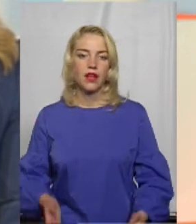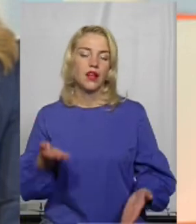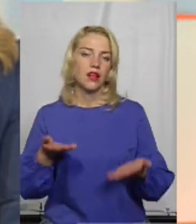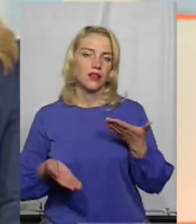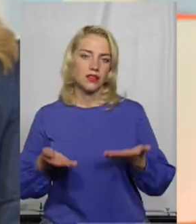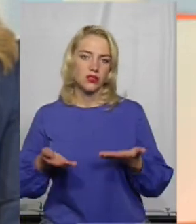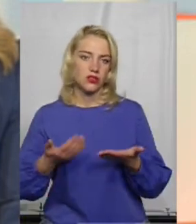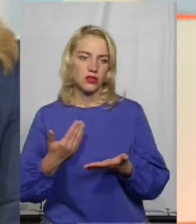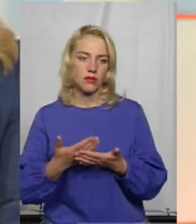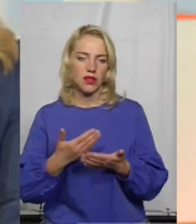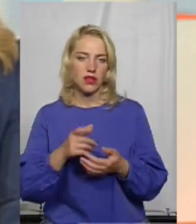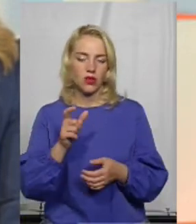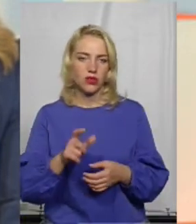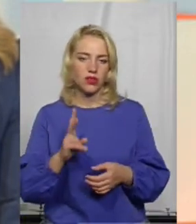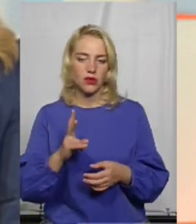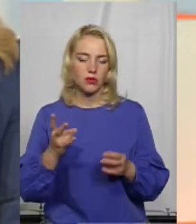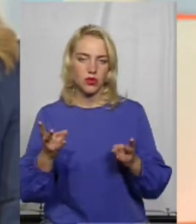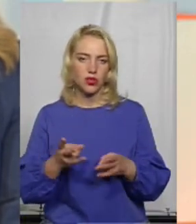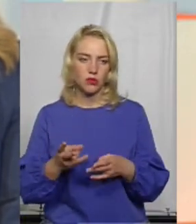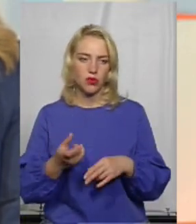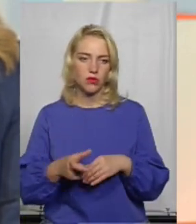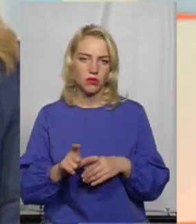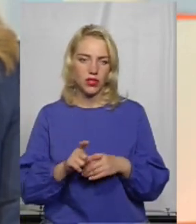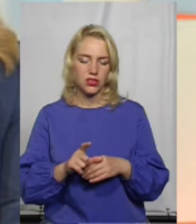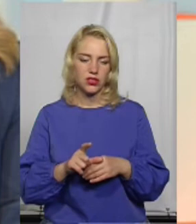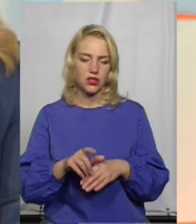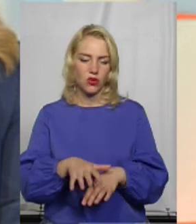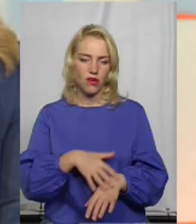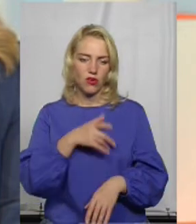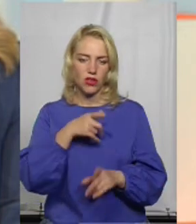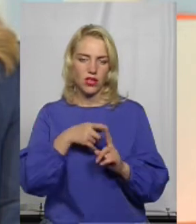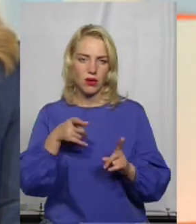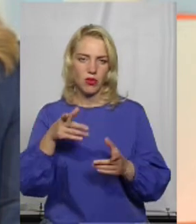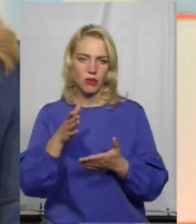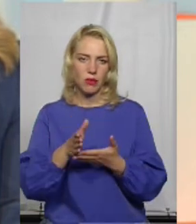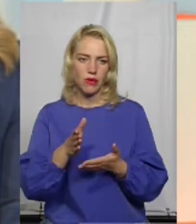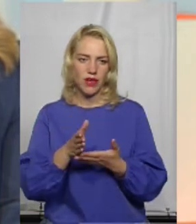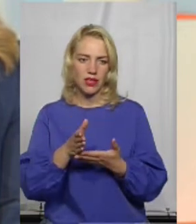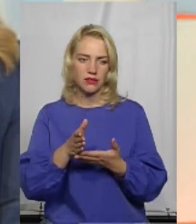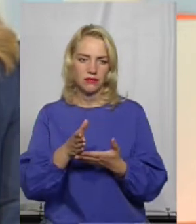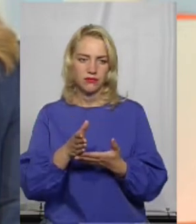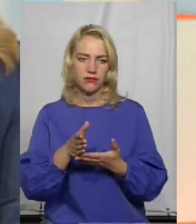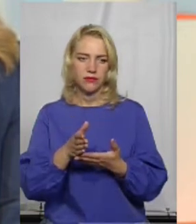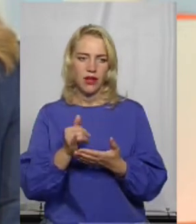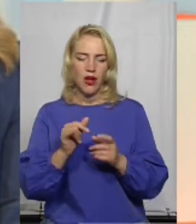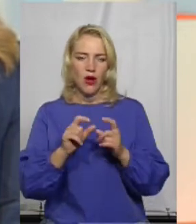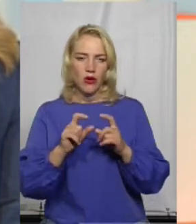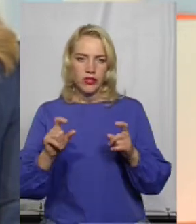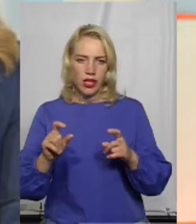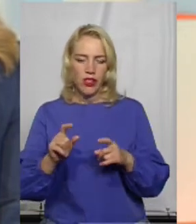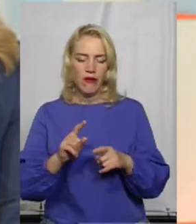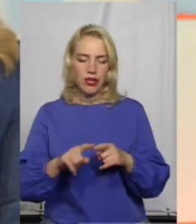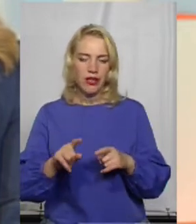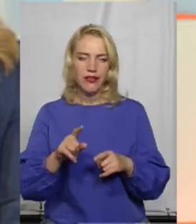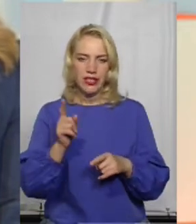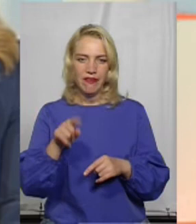Якщо, наприклад, людина вже буде потребувати більш довго терміну перебування в установі, то швидше